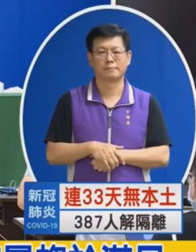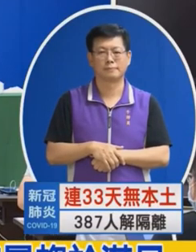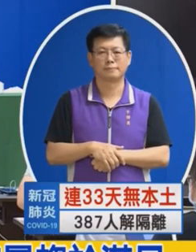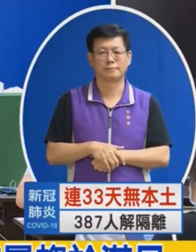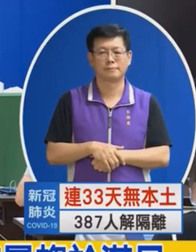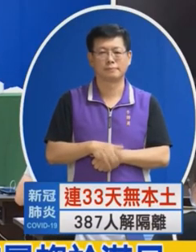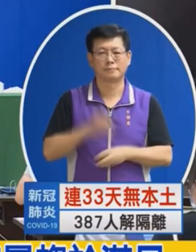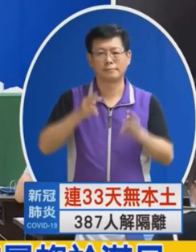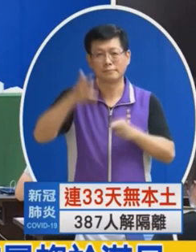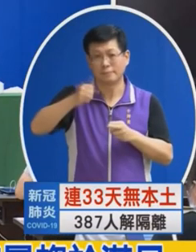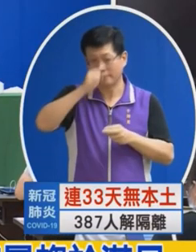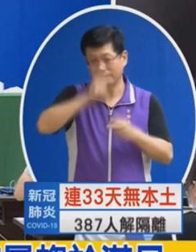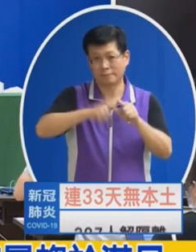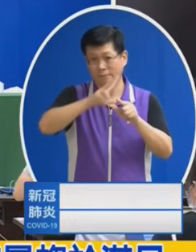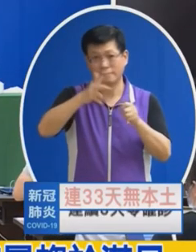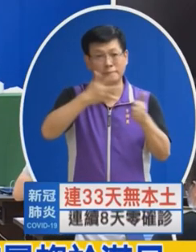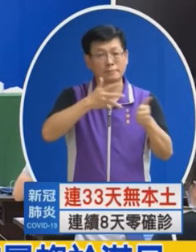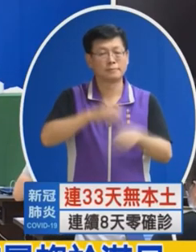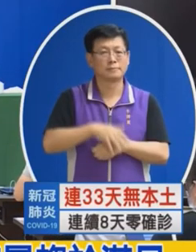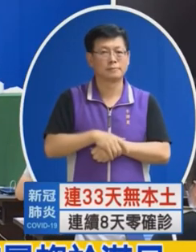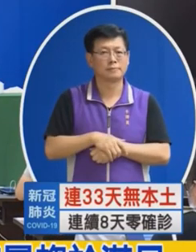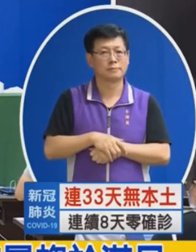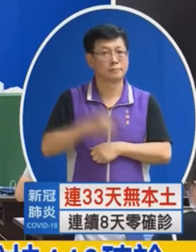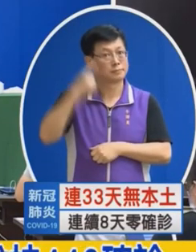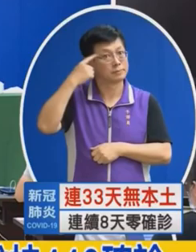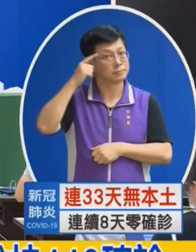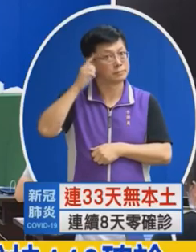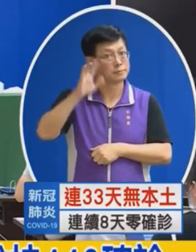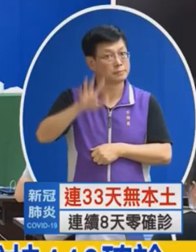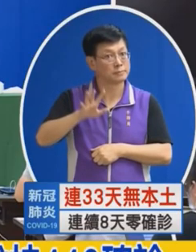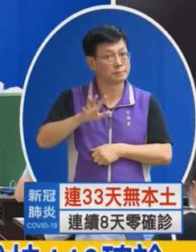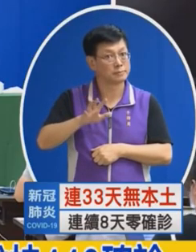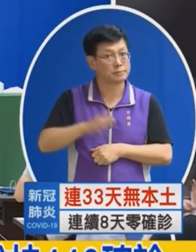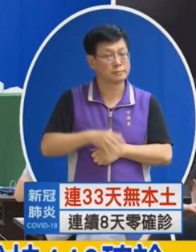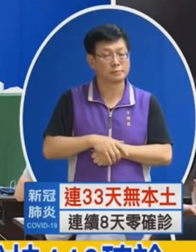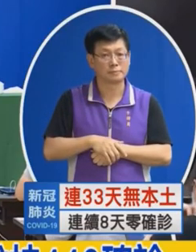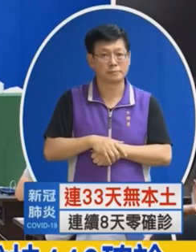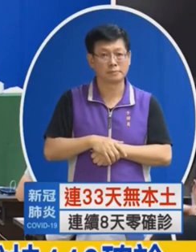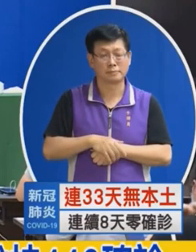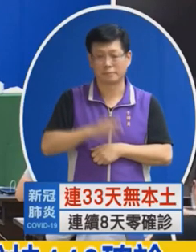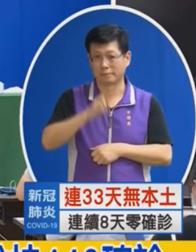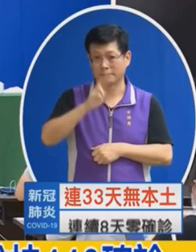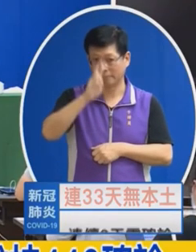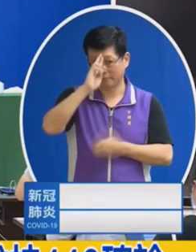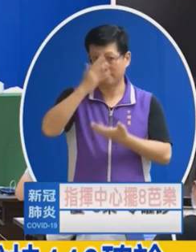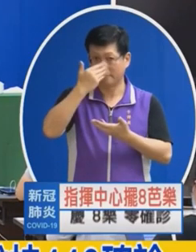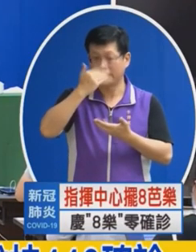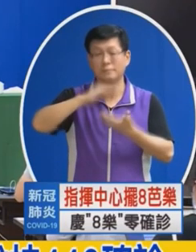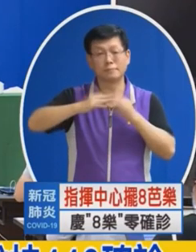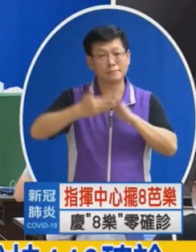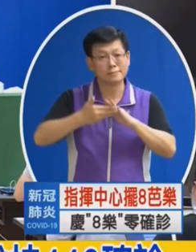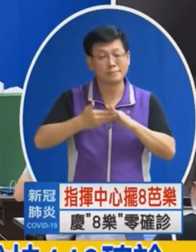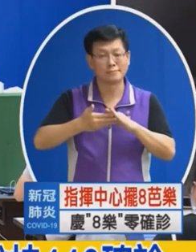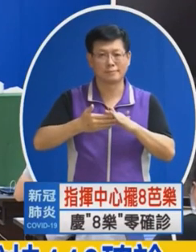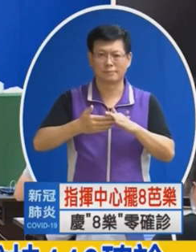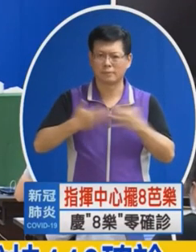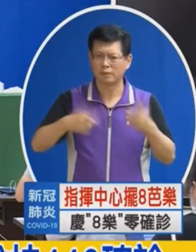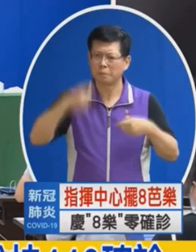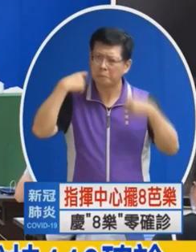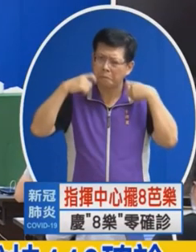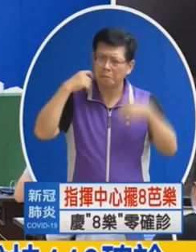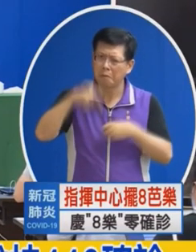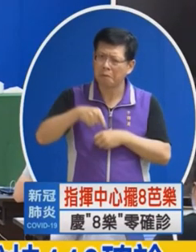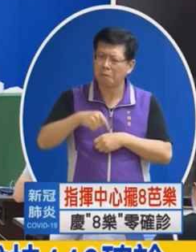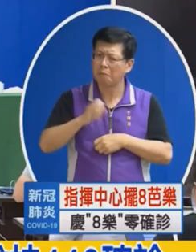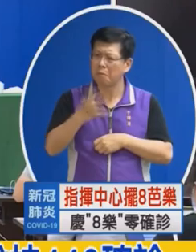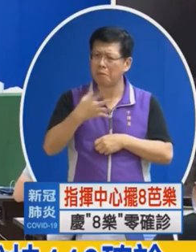指挥官好，中天提问一个问题请教，因为我们明天有那个就是早那个午餐的约会嘛，对啊，然后那个大家就很好奇